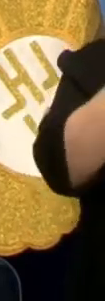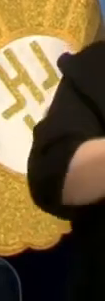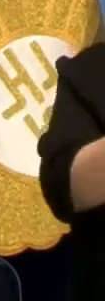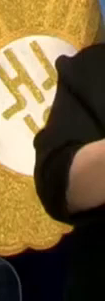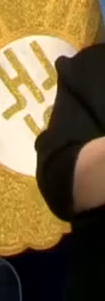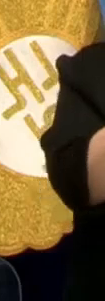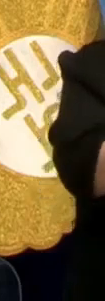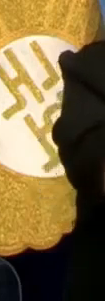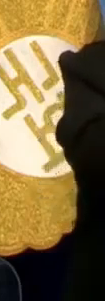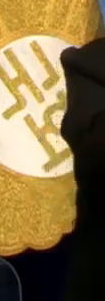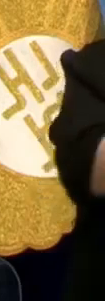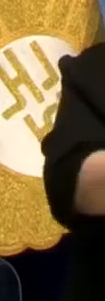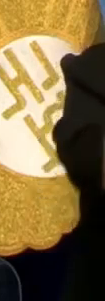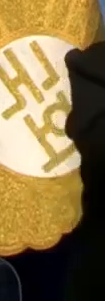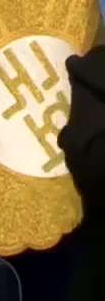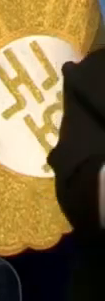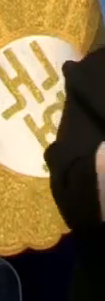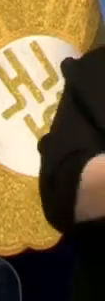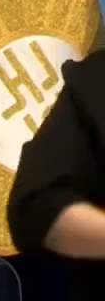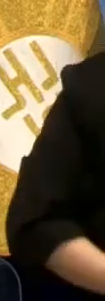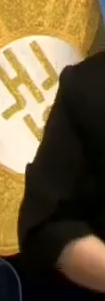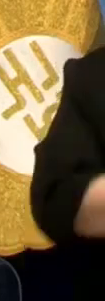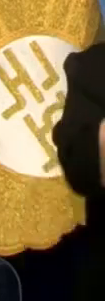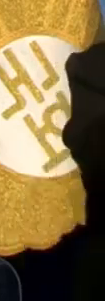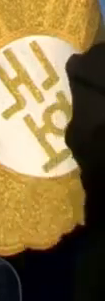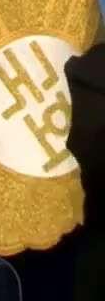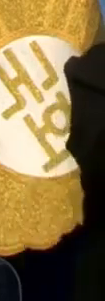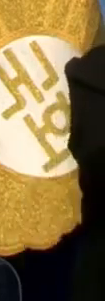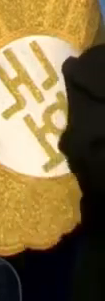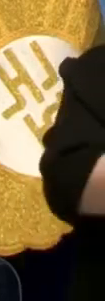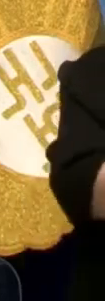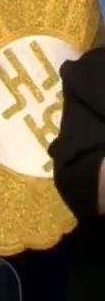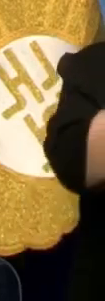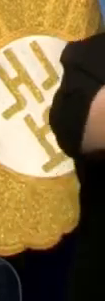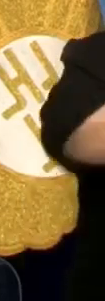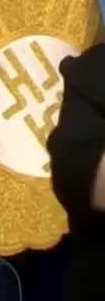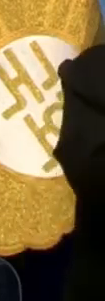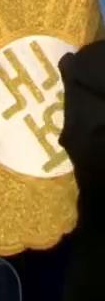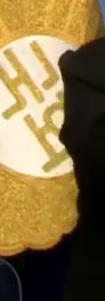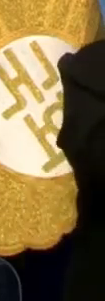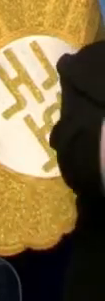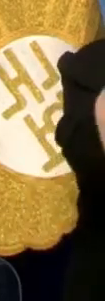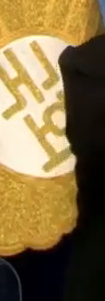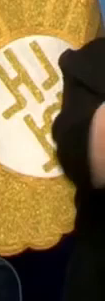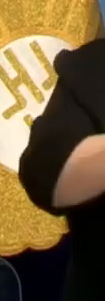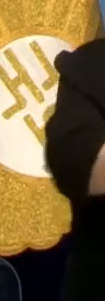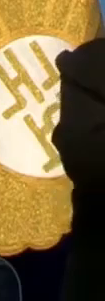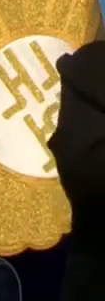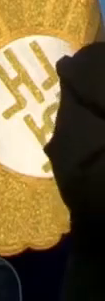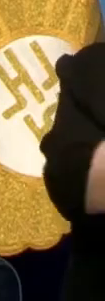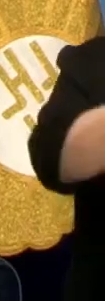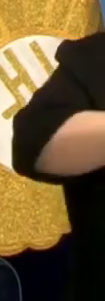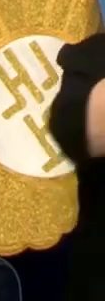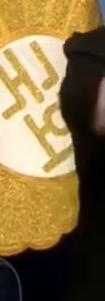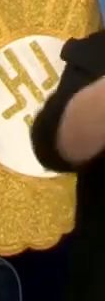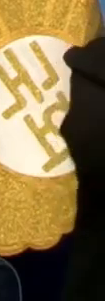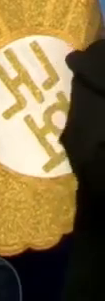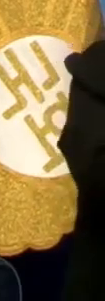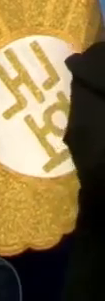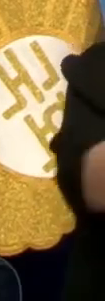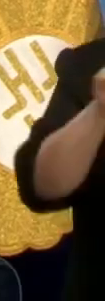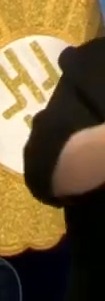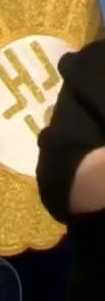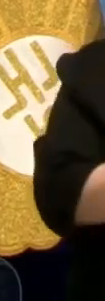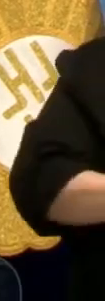재물손괴죄밖에 없었습니다. 법 개정이 된다면 반려동물의 생명을 보호하고 동물학대자에 대한